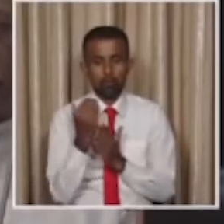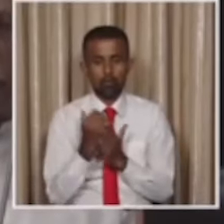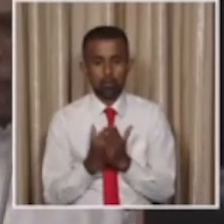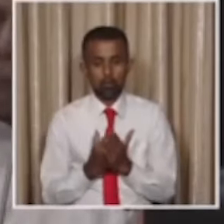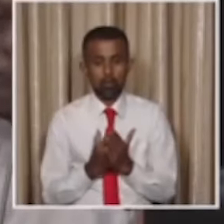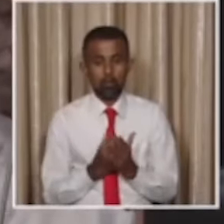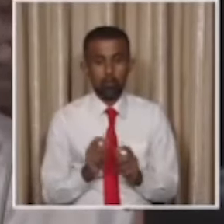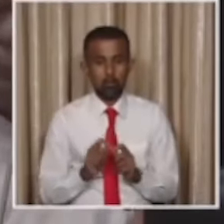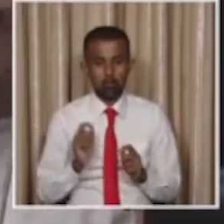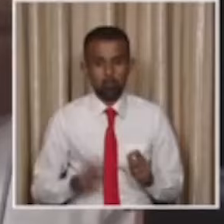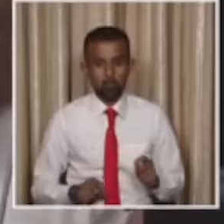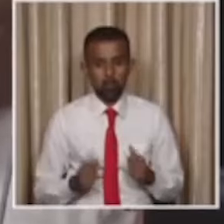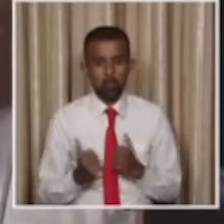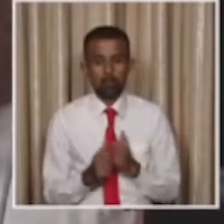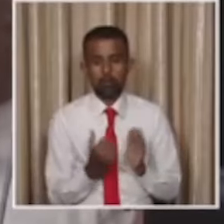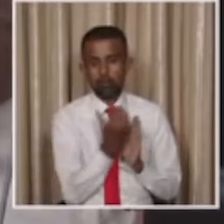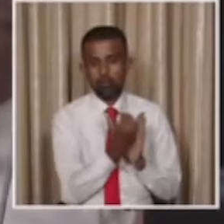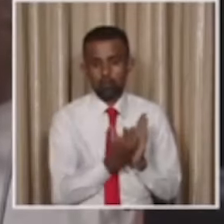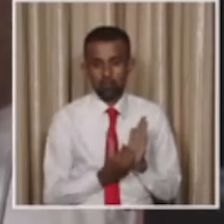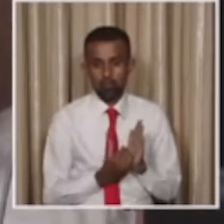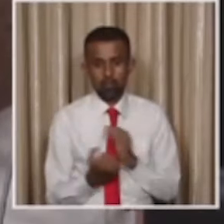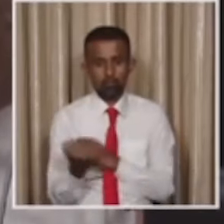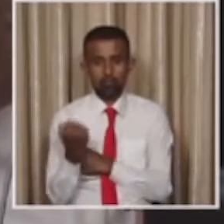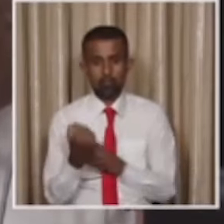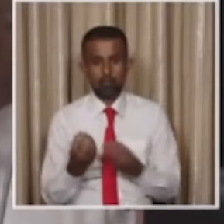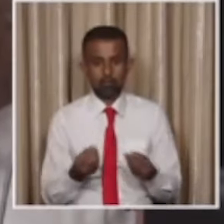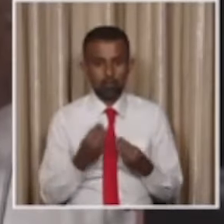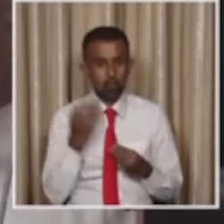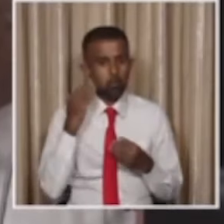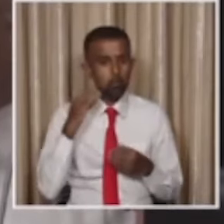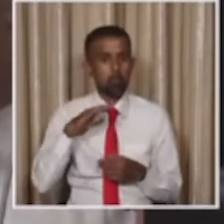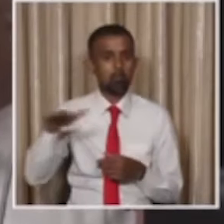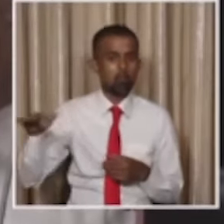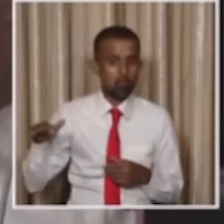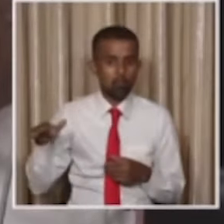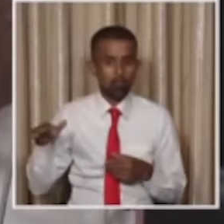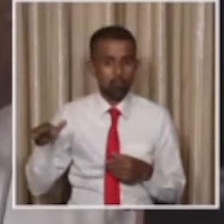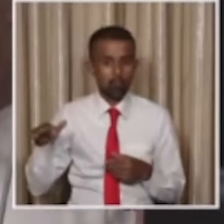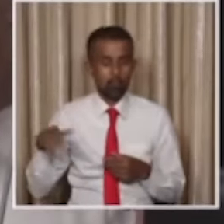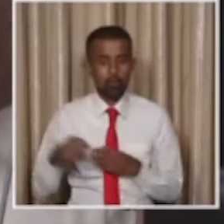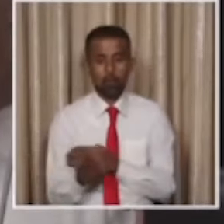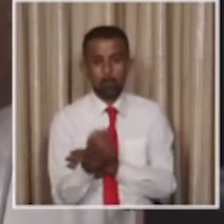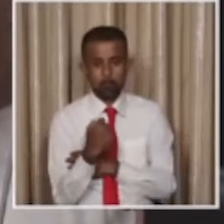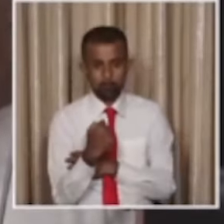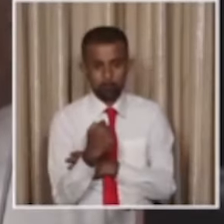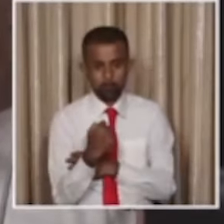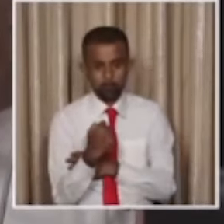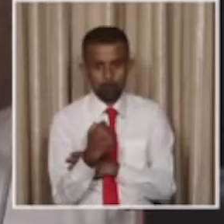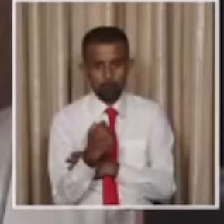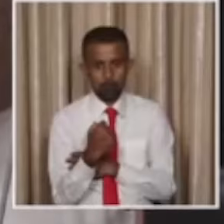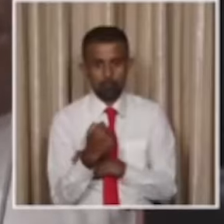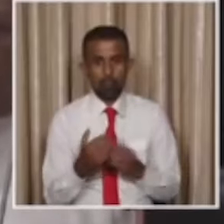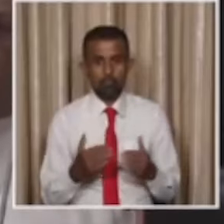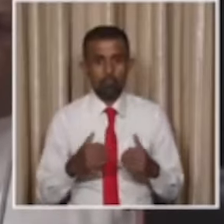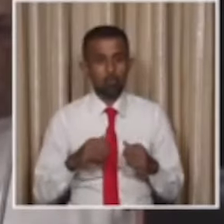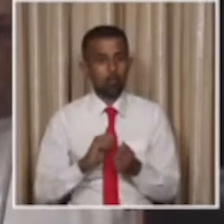ව්‍යවස්ථාදායක සභාවෙන් හදන ව්‍යවස්ථාව. ඒ බලේ අරගත්තේ ජනතාවේ. ජනතාවේ පරමාධිපත්‍යය. ඒක අපි තාම